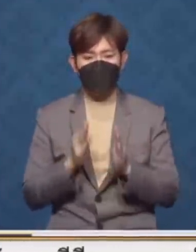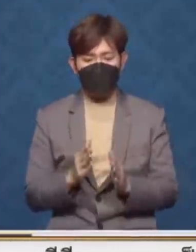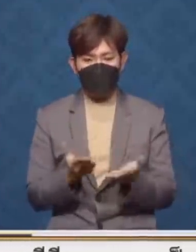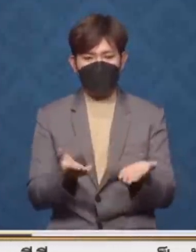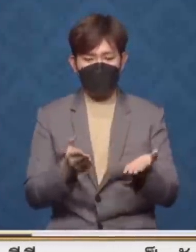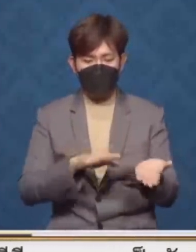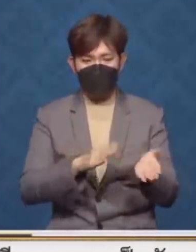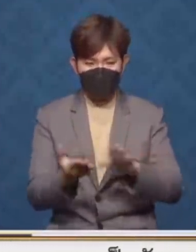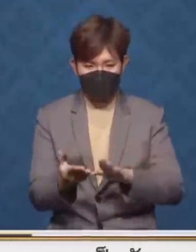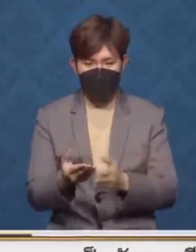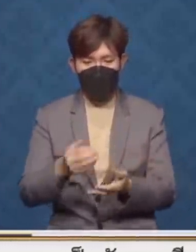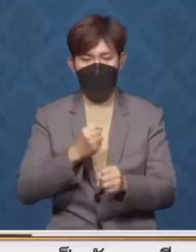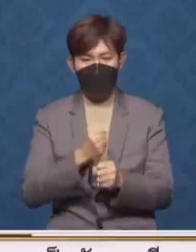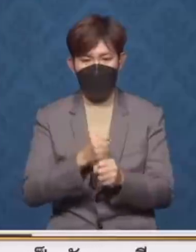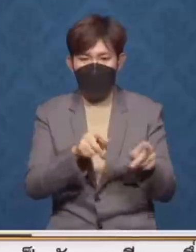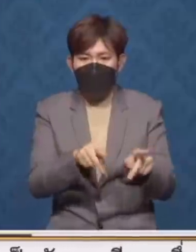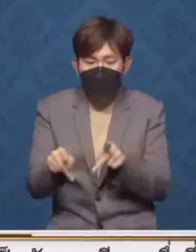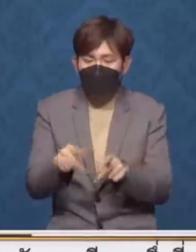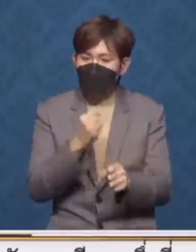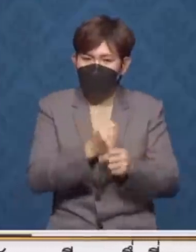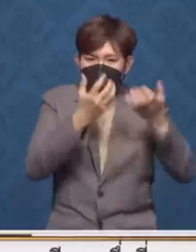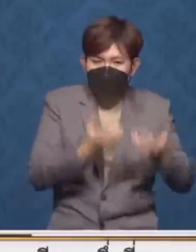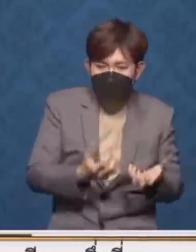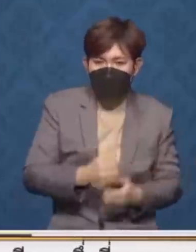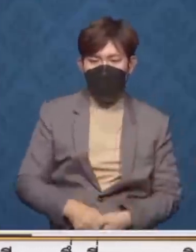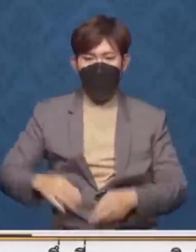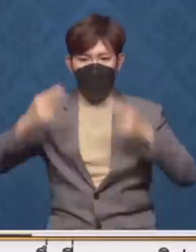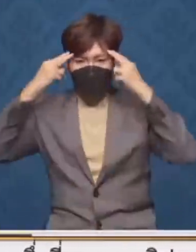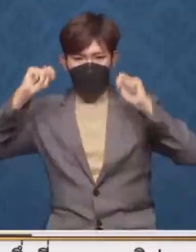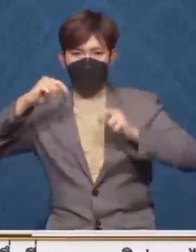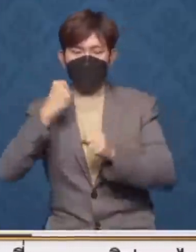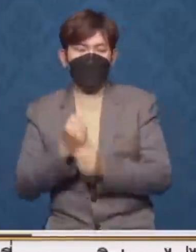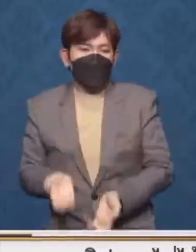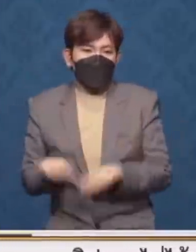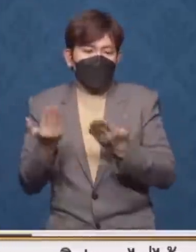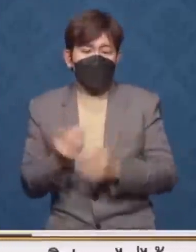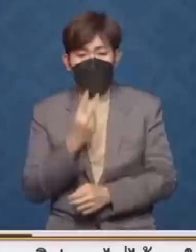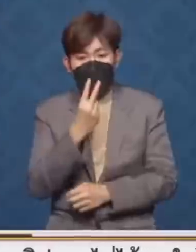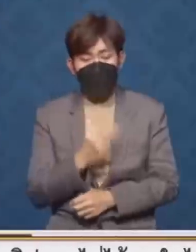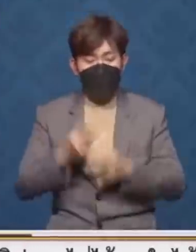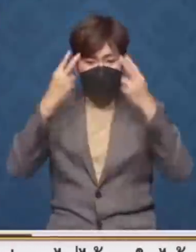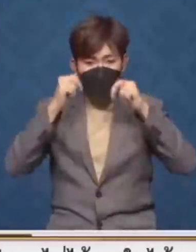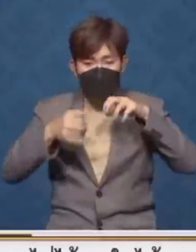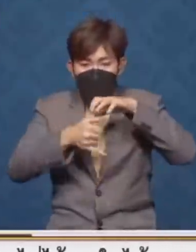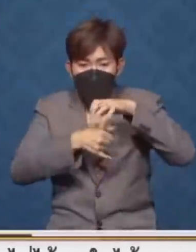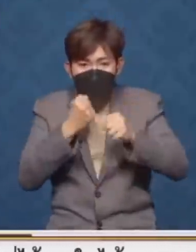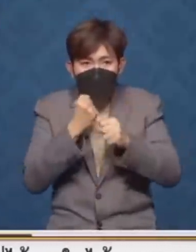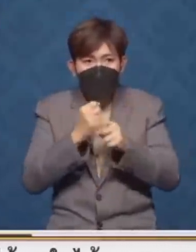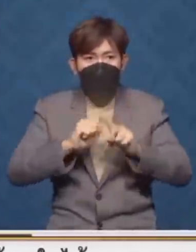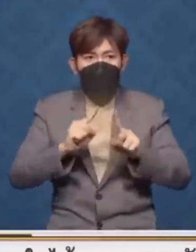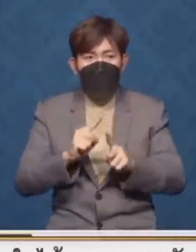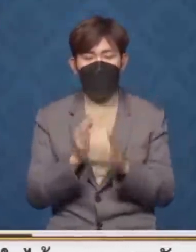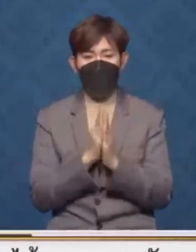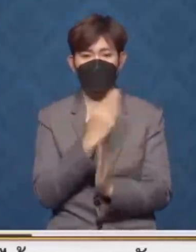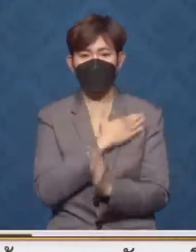กว่านายกรัฐมนตรีครับคนไหนประยุทธ์ workfrom homeปิดทองหลังพระแต่พระต้องไม่ใส่ชุด PEใส่หน้า